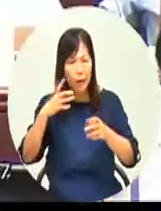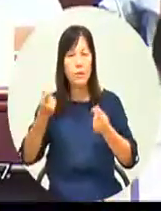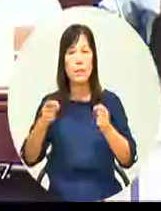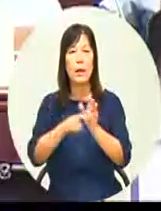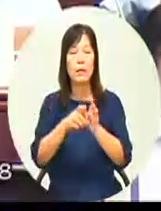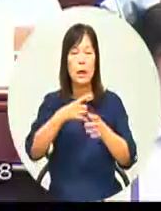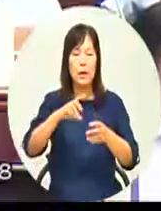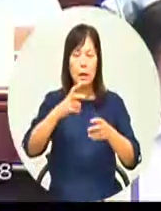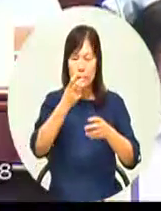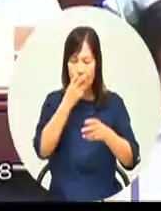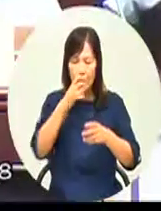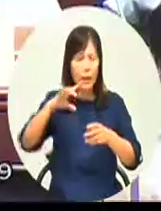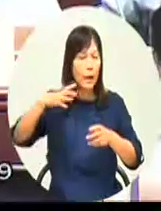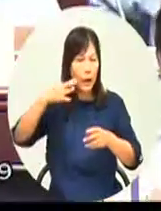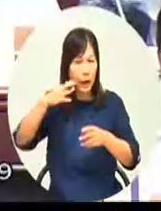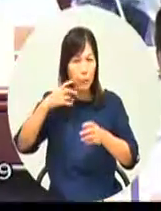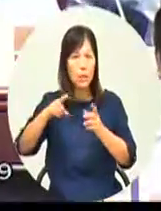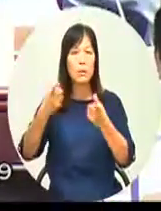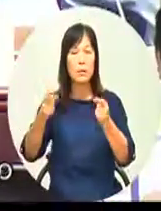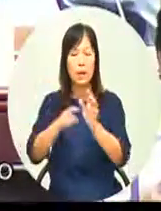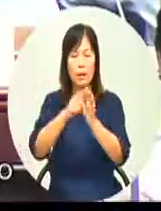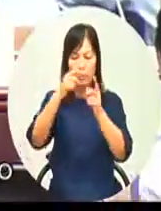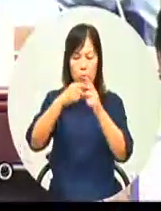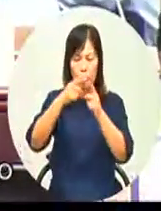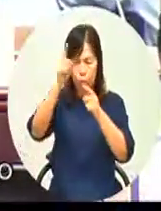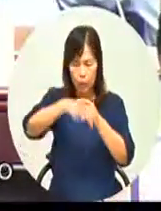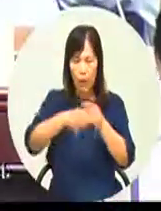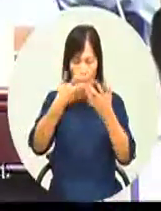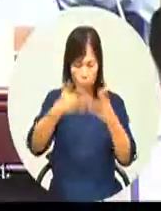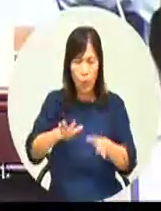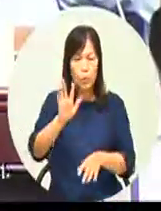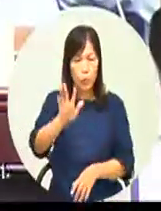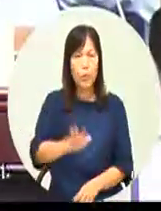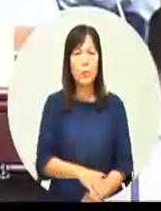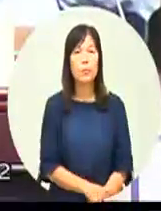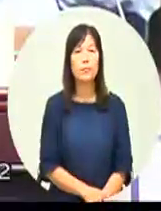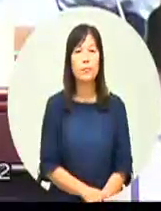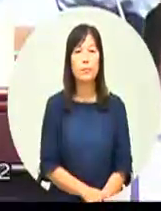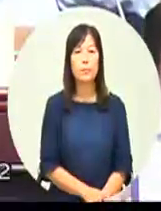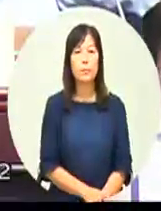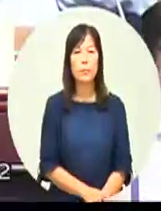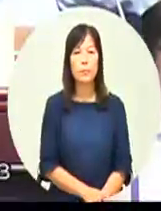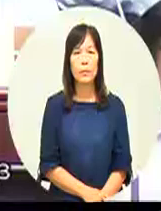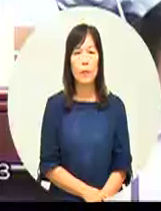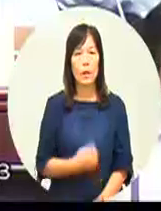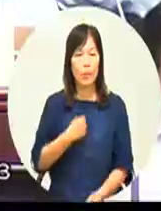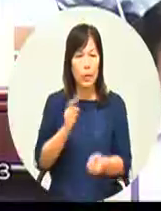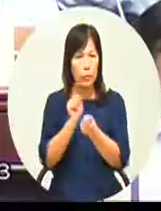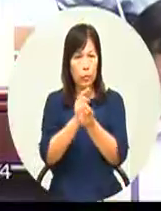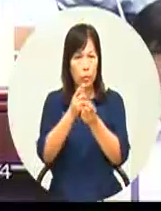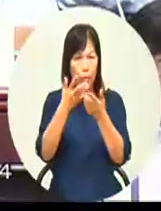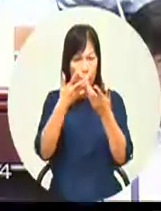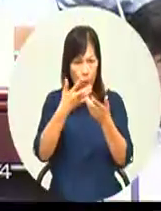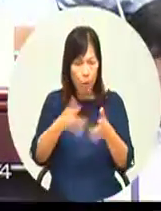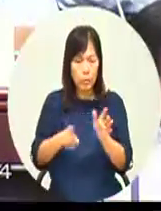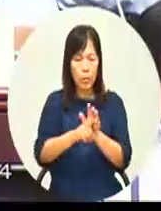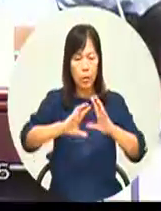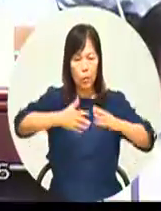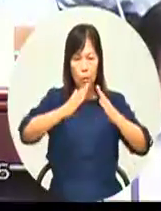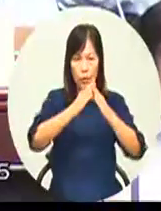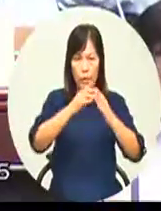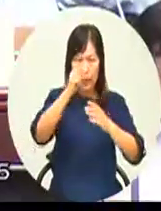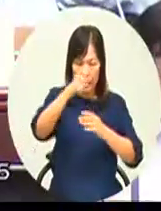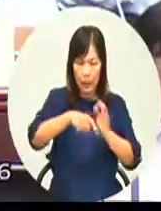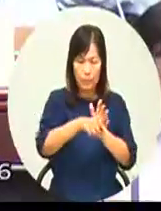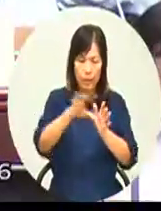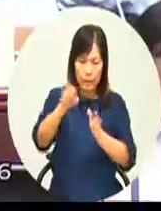港澳的客人到高雄来也蛮多的哈。所以我想这个部分呢，我们对于很多的这样的一个国家的客源的争